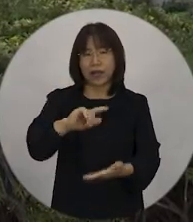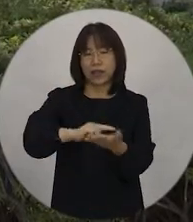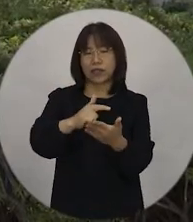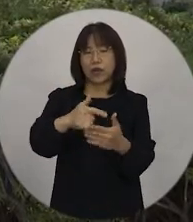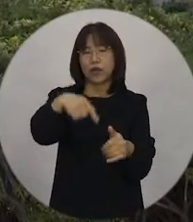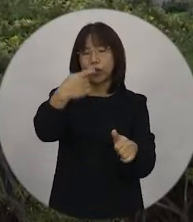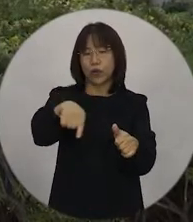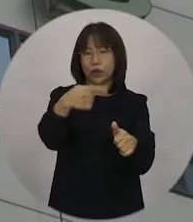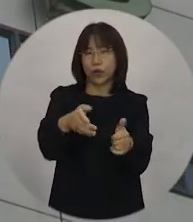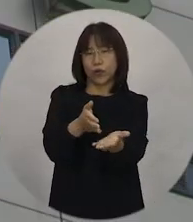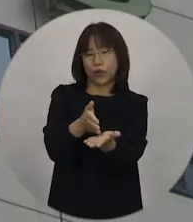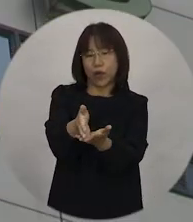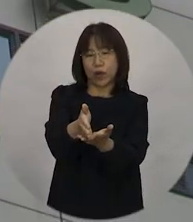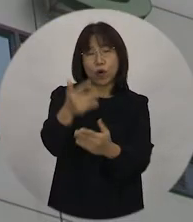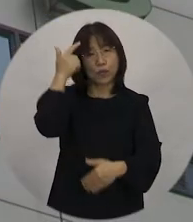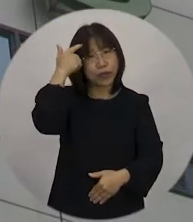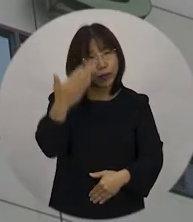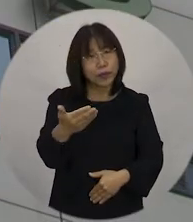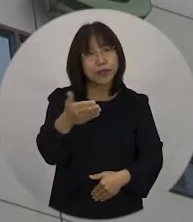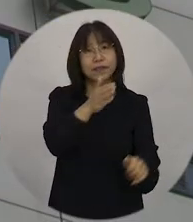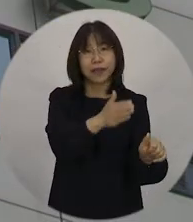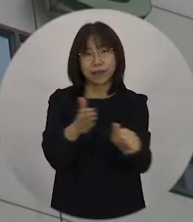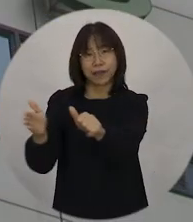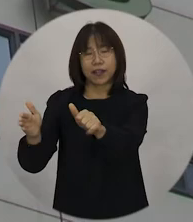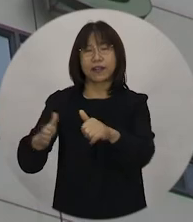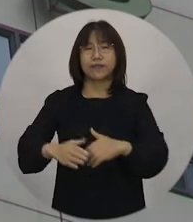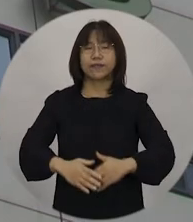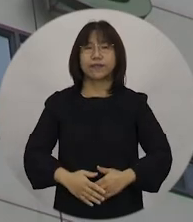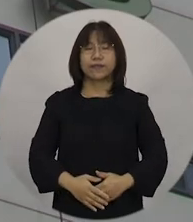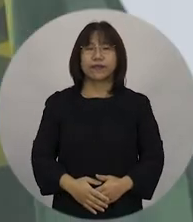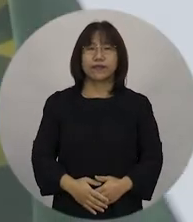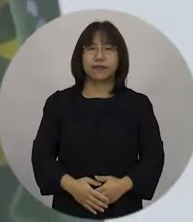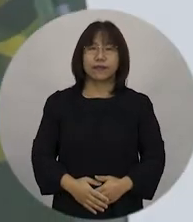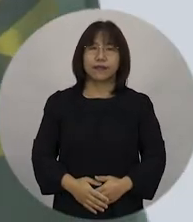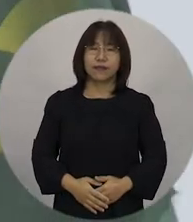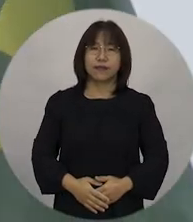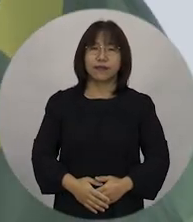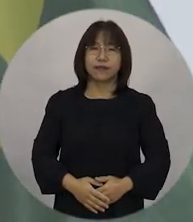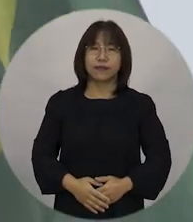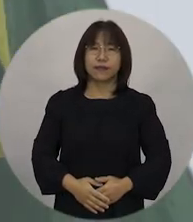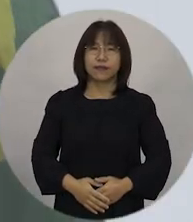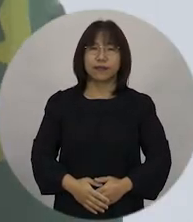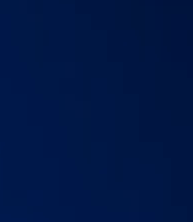강의에 대한 보다 자세한 사항은 강서구청 교육지원과로 문의하면 됩니다.